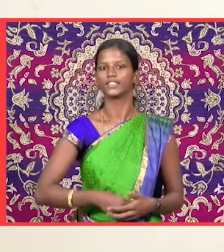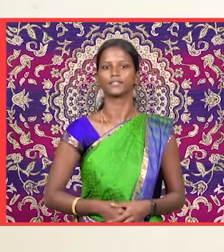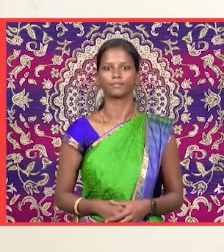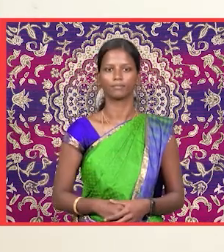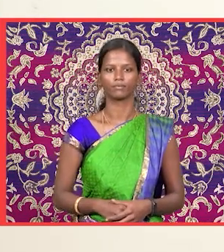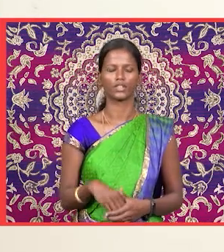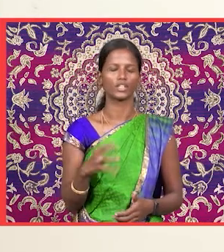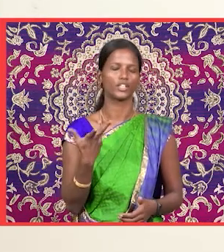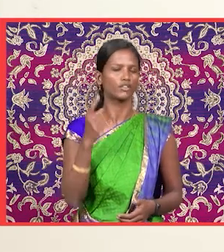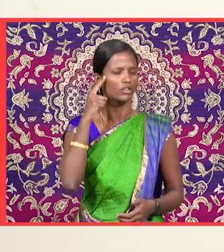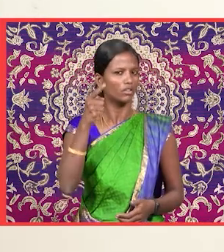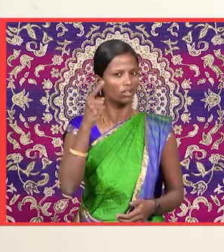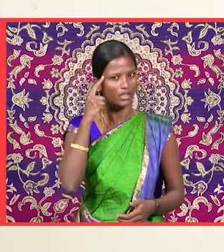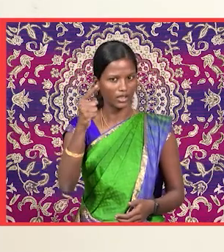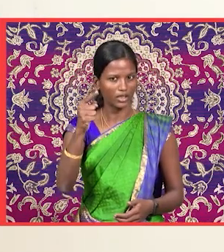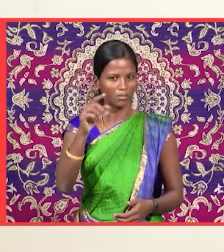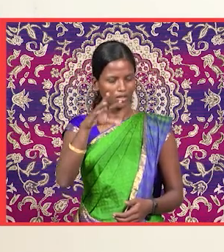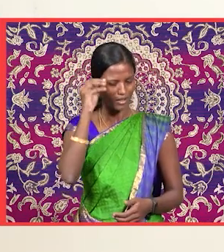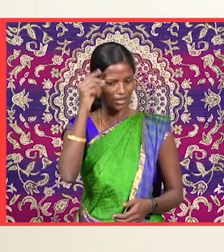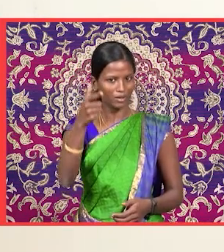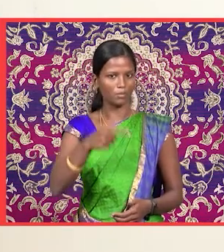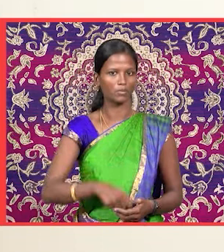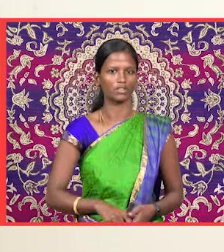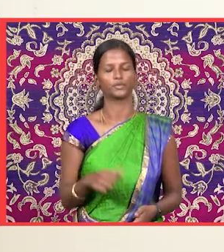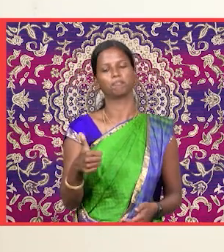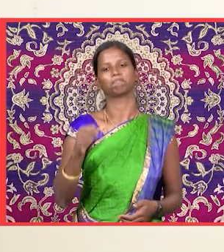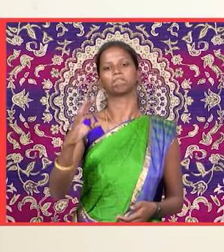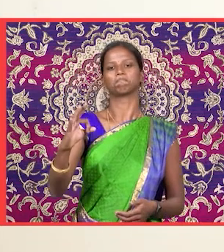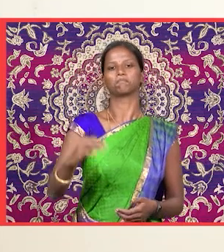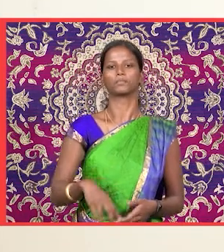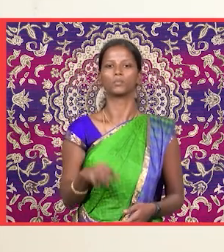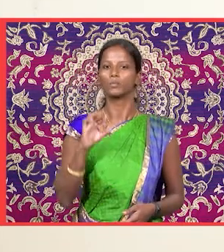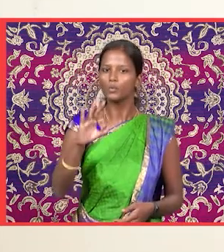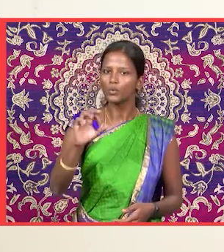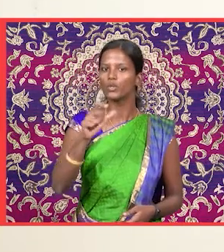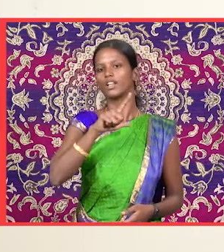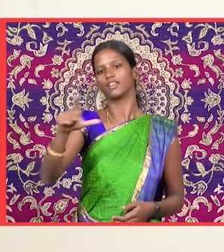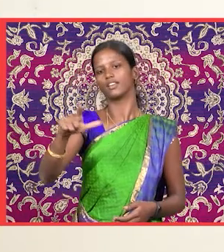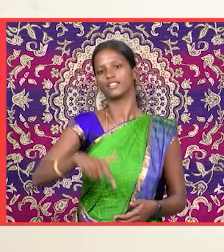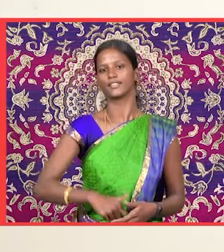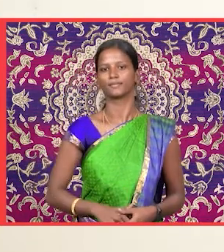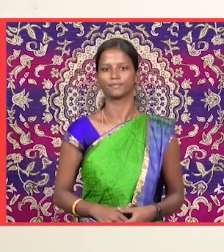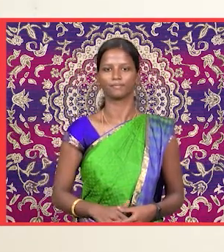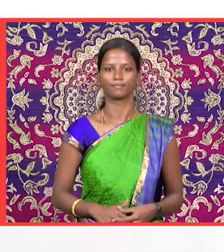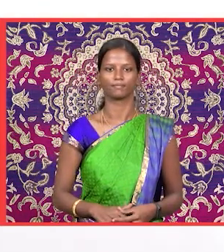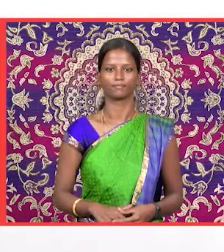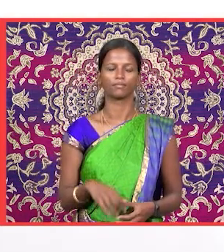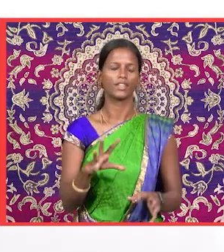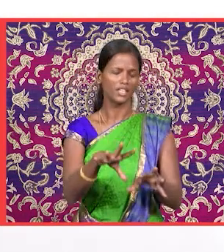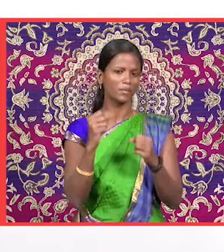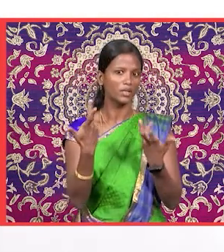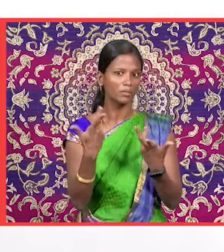எவ்வளோ இருக்கும் சொல்லுங்கள்? குட், 3 லட்சம். எப்படி கண்டுபிடிக்கணும் 3 லட்சம்னு